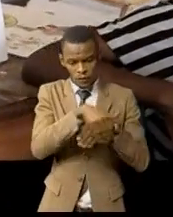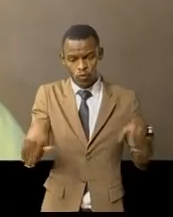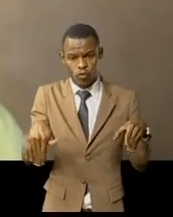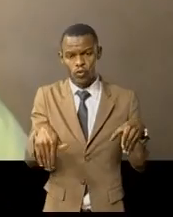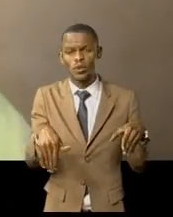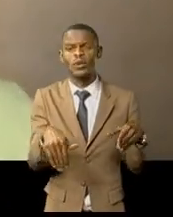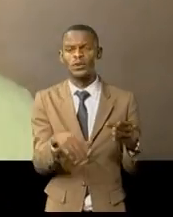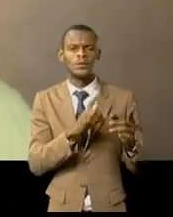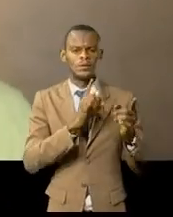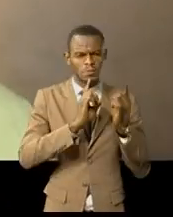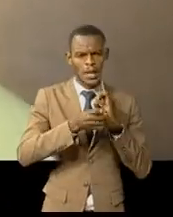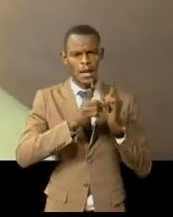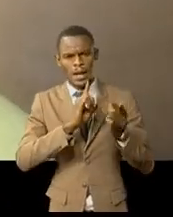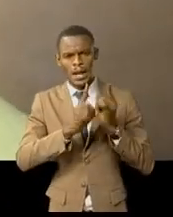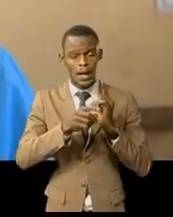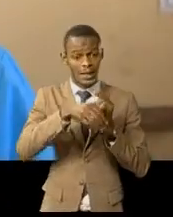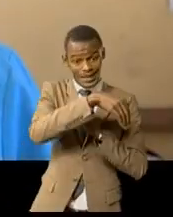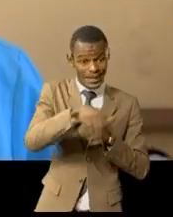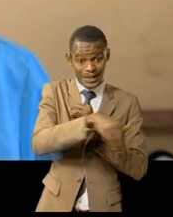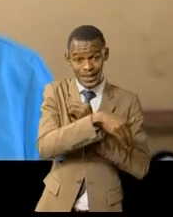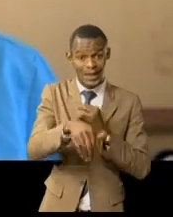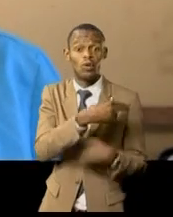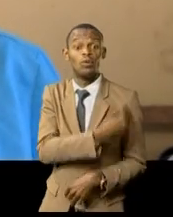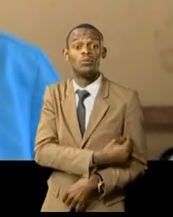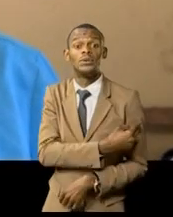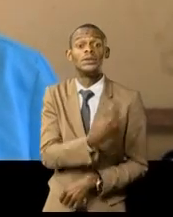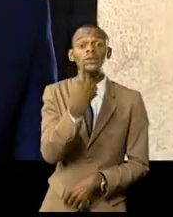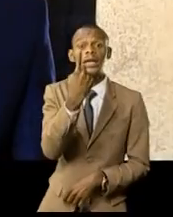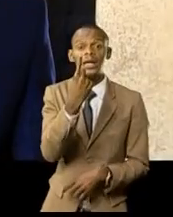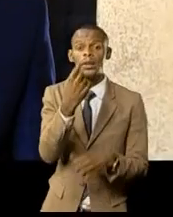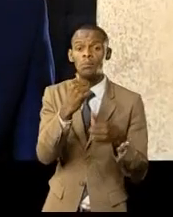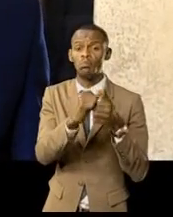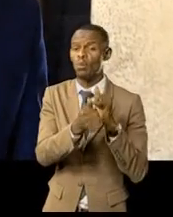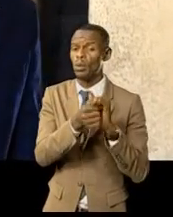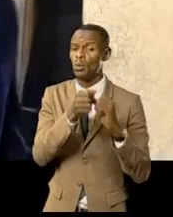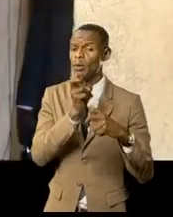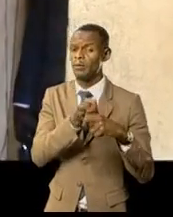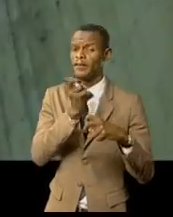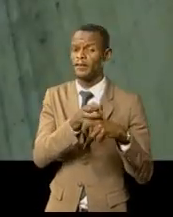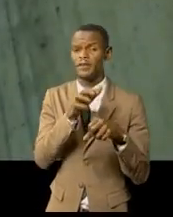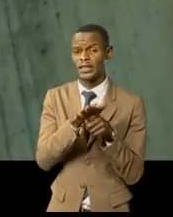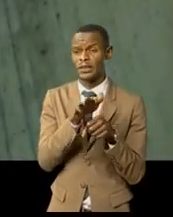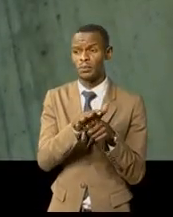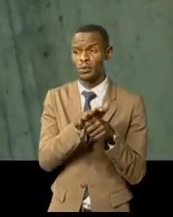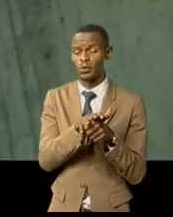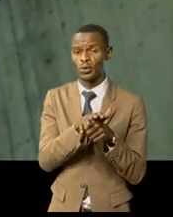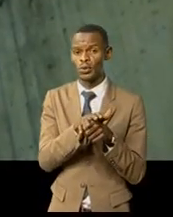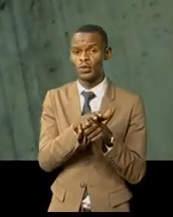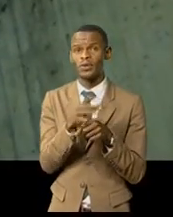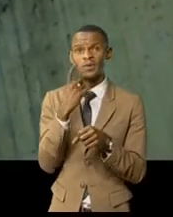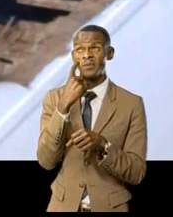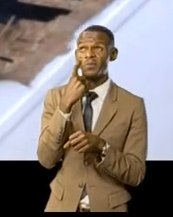médical, le centre hospitalier mixte Escapade fait face à des difficultés de plusieurs ordres. Une toiture à la